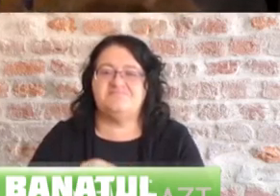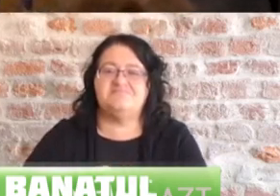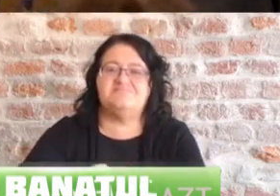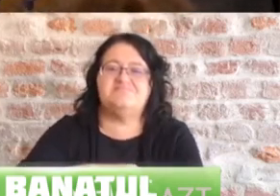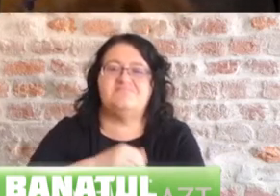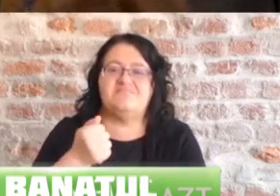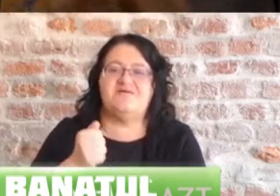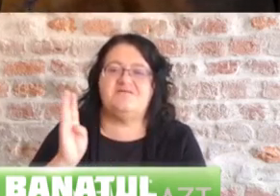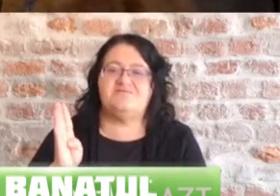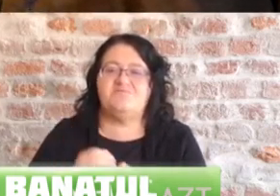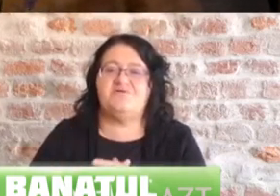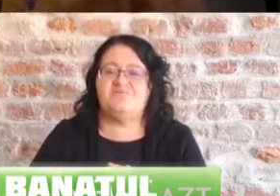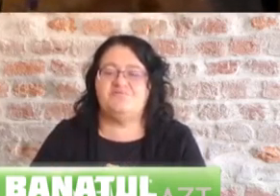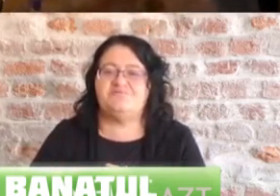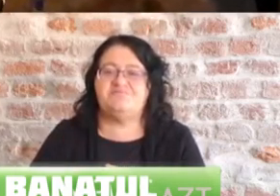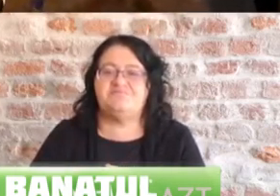arhitect Alexandru Barbu,